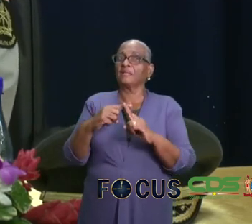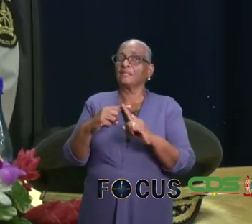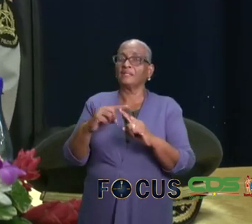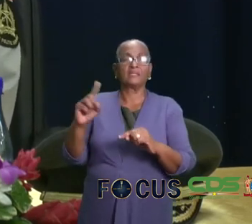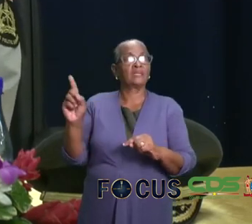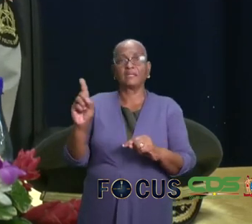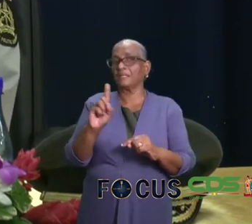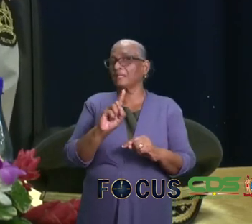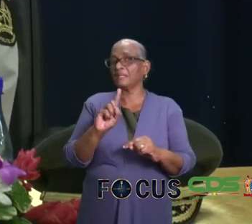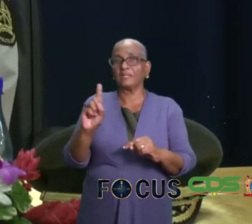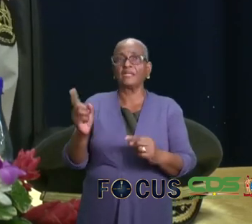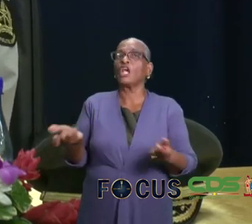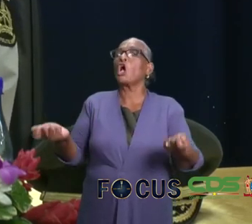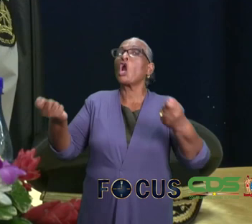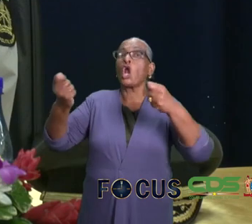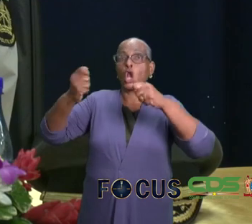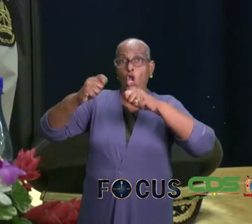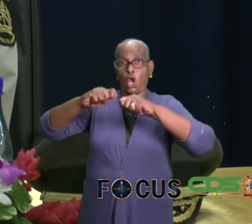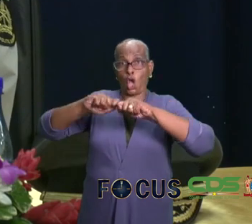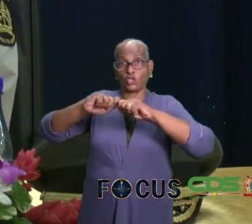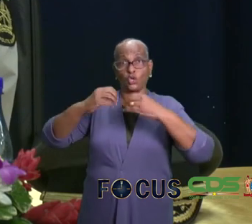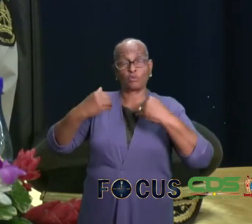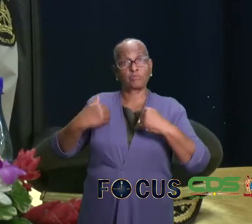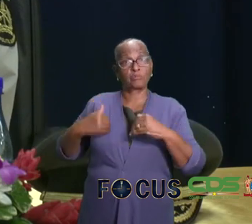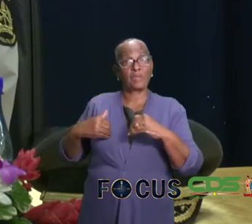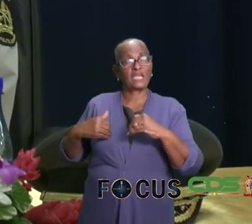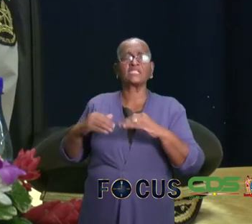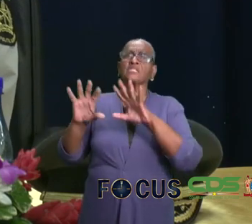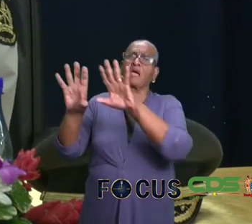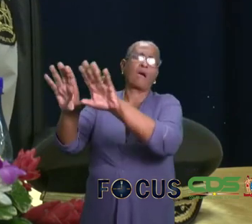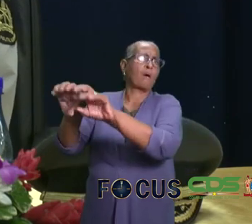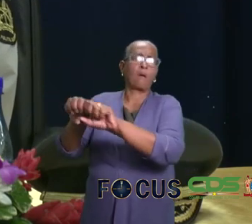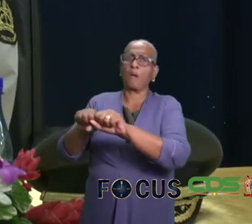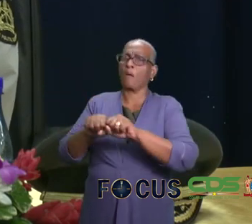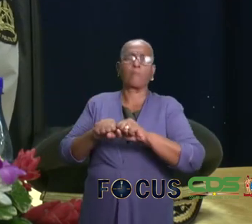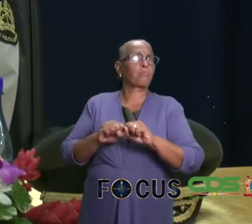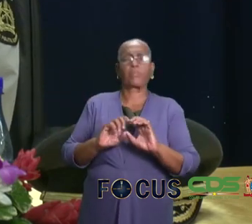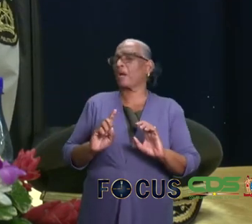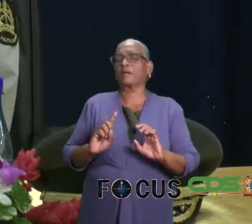geen lockdown-overtreders overbrengen.